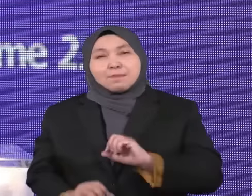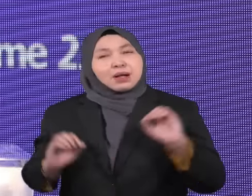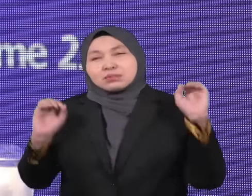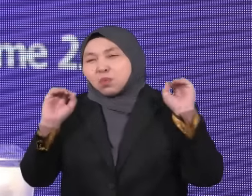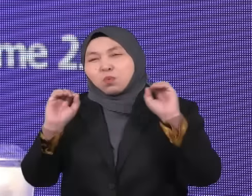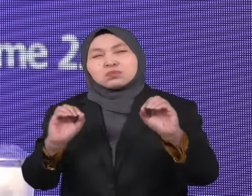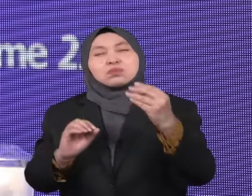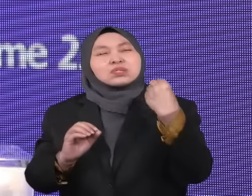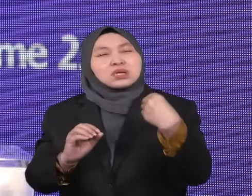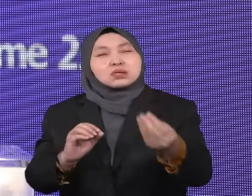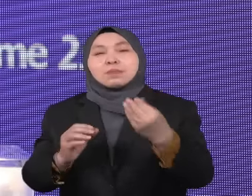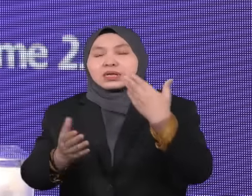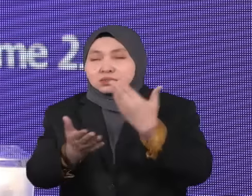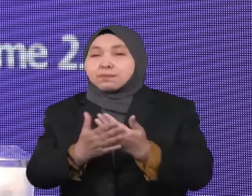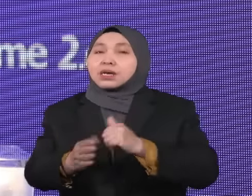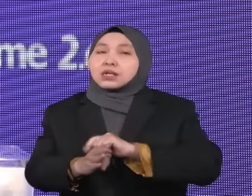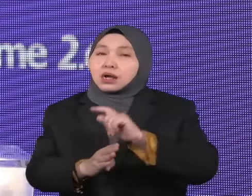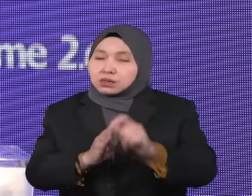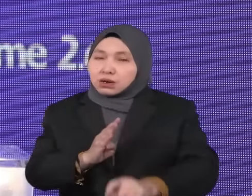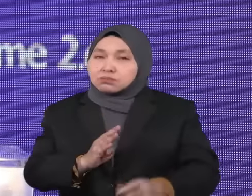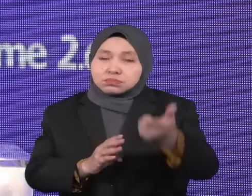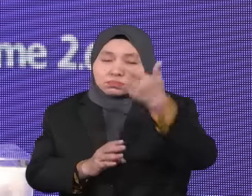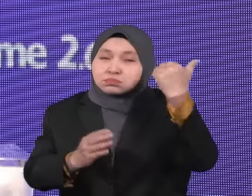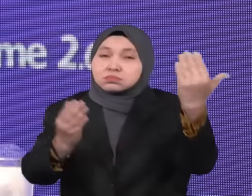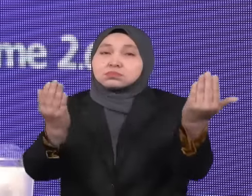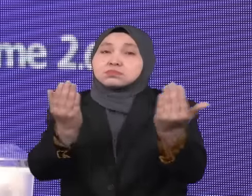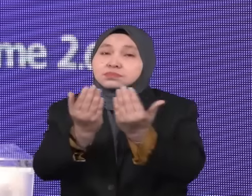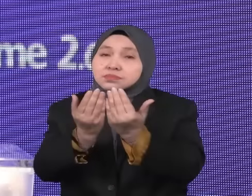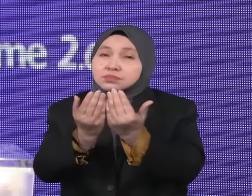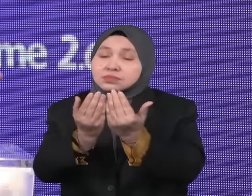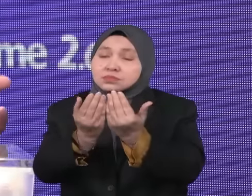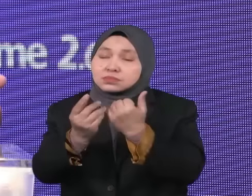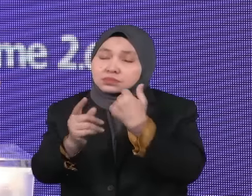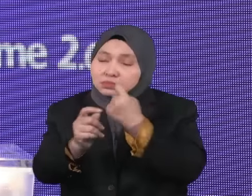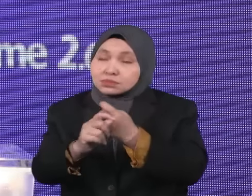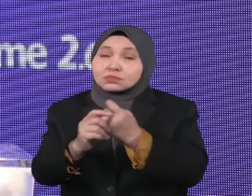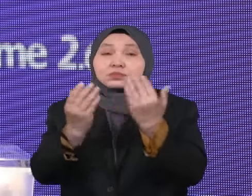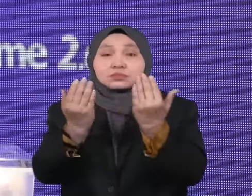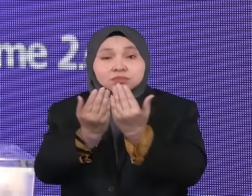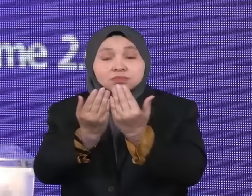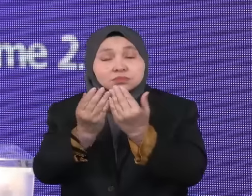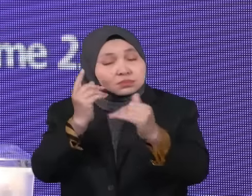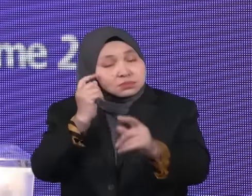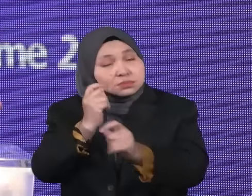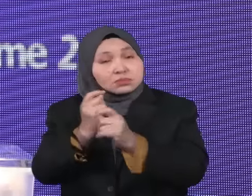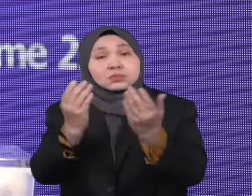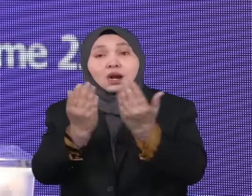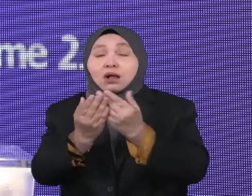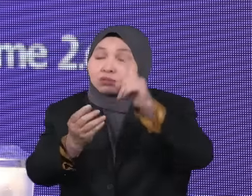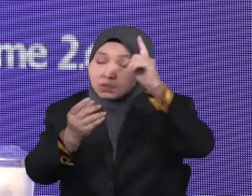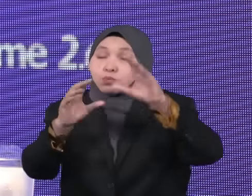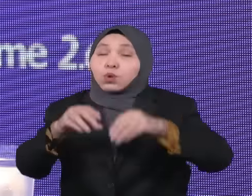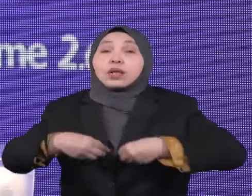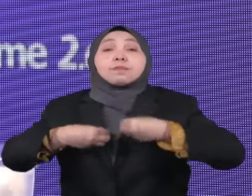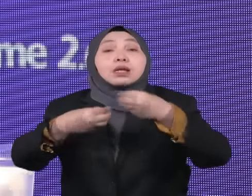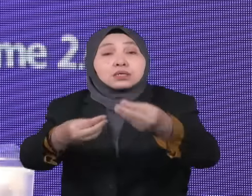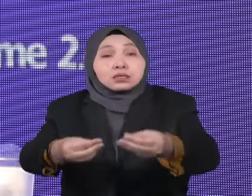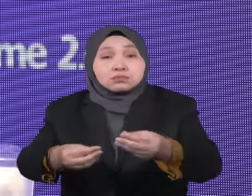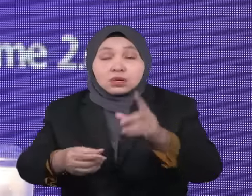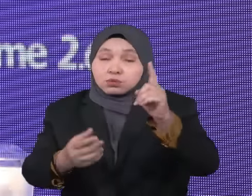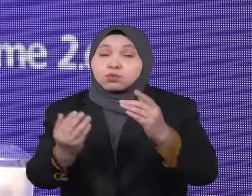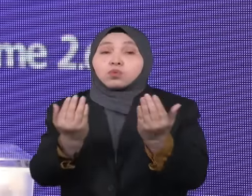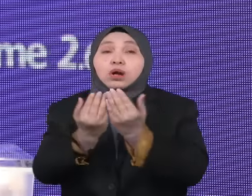sedikit pun apabila sampai di akhirat nanti, kerana doanya itu tetap berdoa, Ustaz, ya. Mereka berdoa dan Allah boleh kabulkan. Ya, seperti mana salah satu